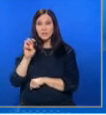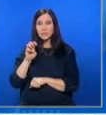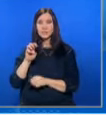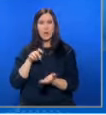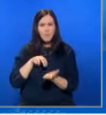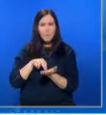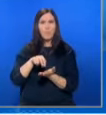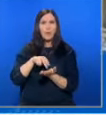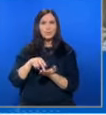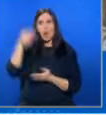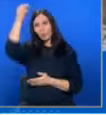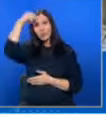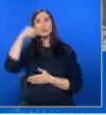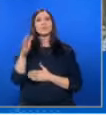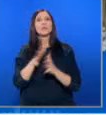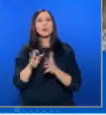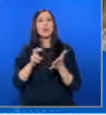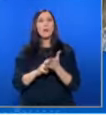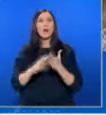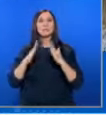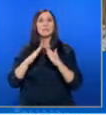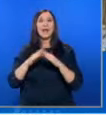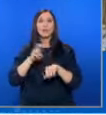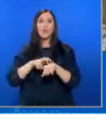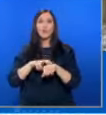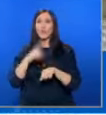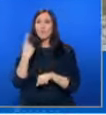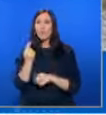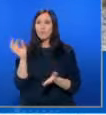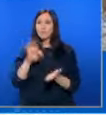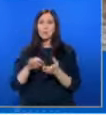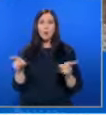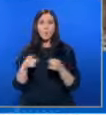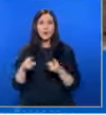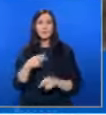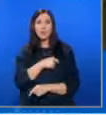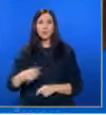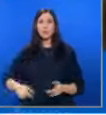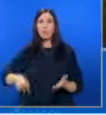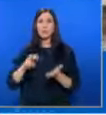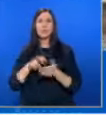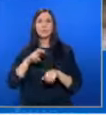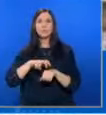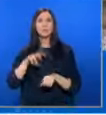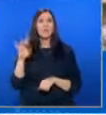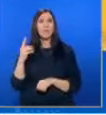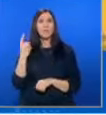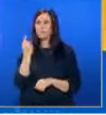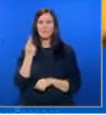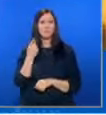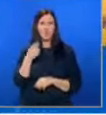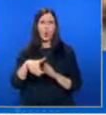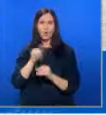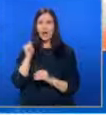пеша от БНБ в сграда на Дондуков 1 пристигна управителят на Национална банка Димитър Раде. Първоначално той